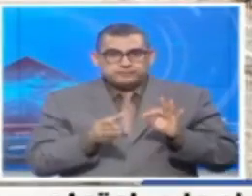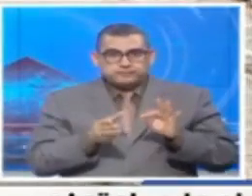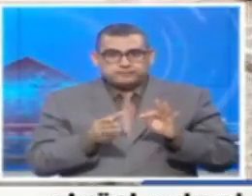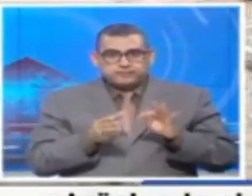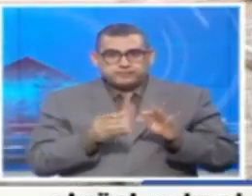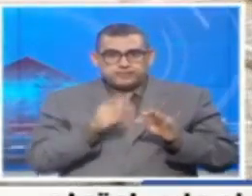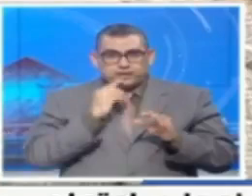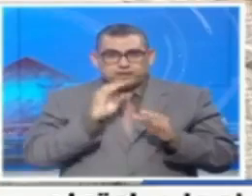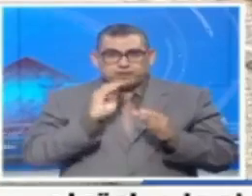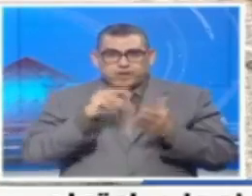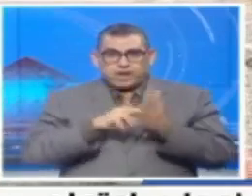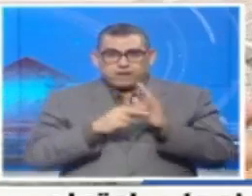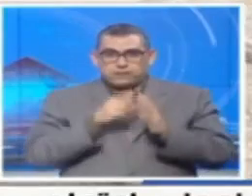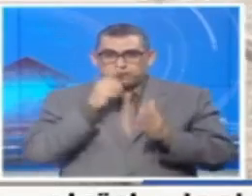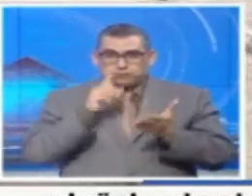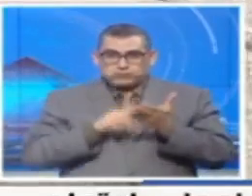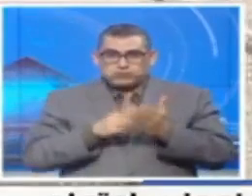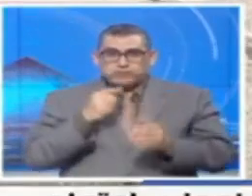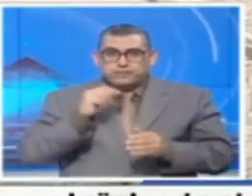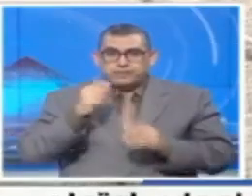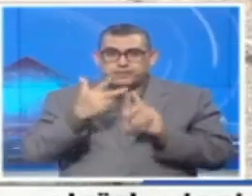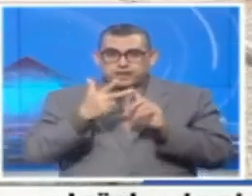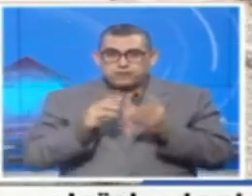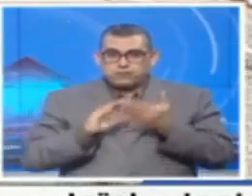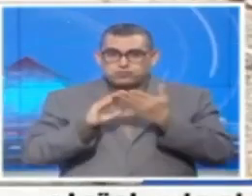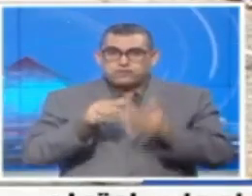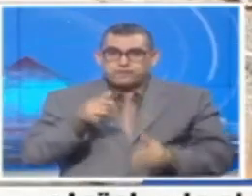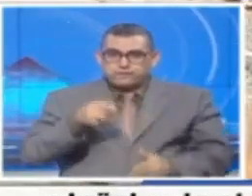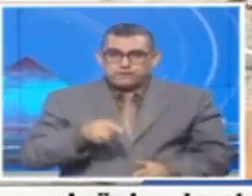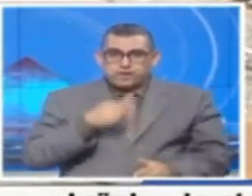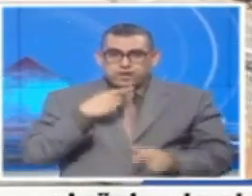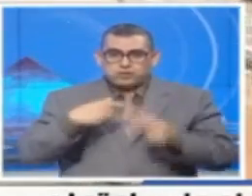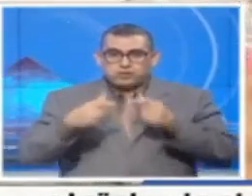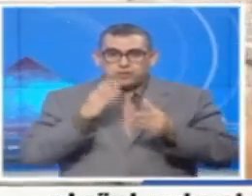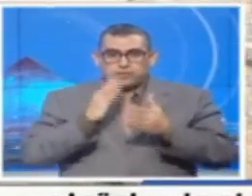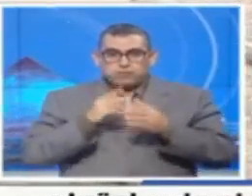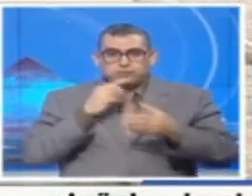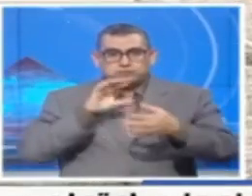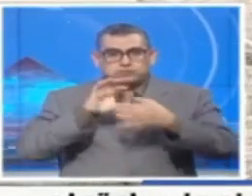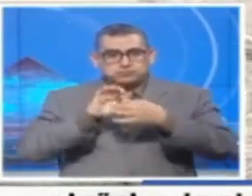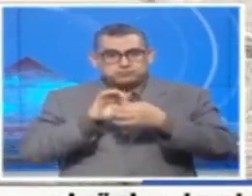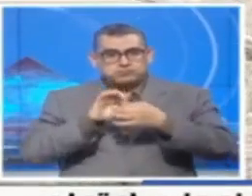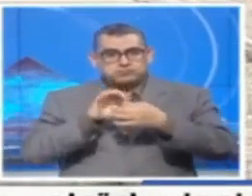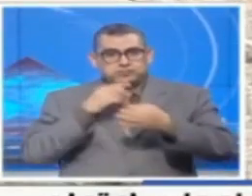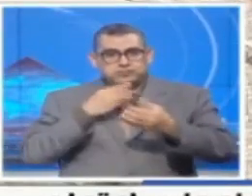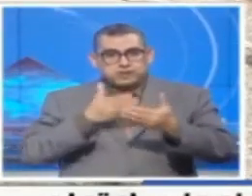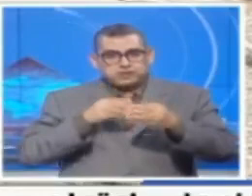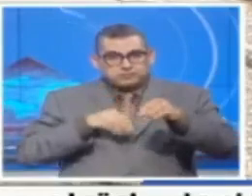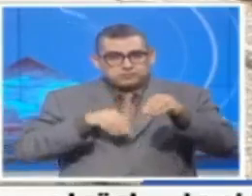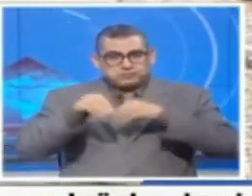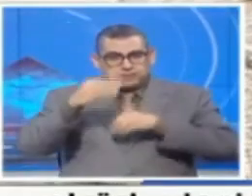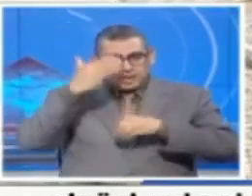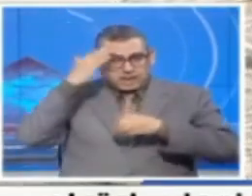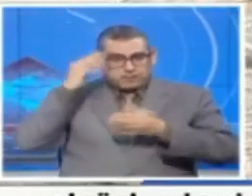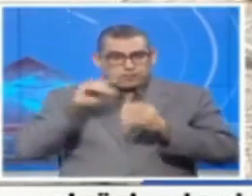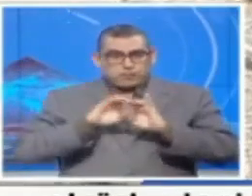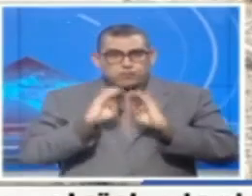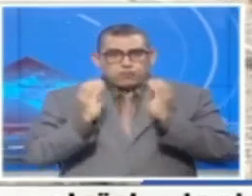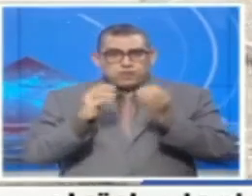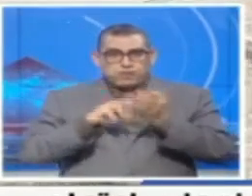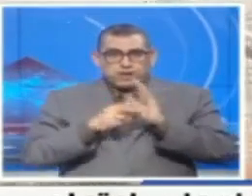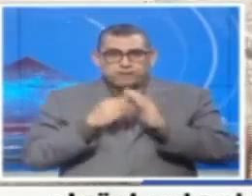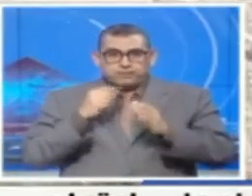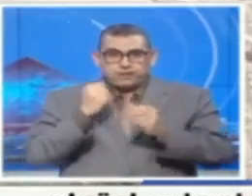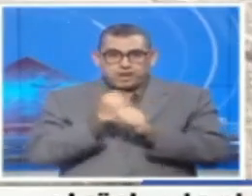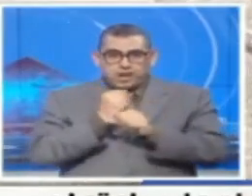بمجتمع المعامل الطبية. الخدمة الثالثة ان احنا هيبقى فيه وسيلة للتواصل وتبادل الخبرات بين مجتمع المعامل الطبية